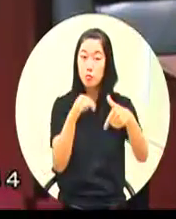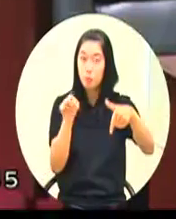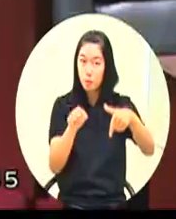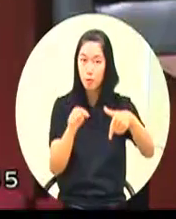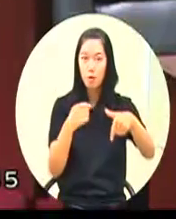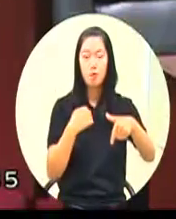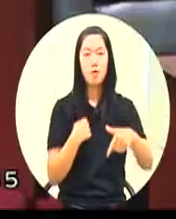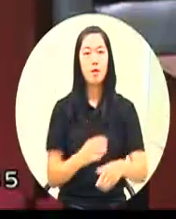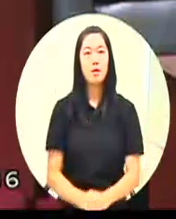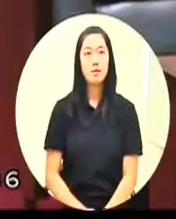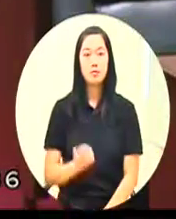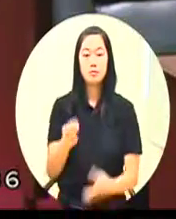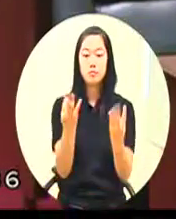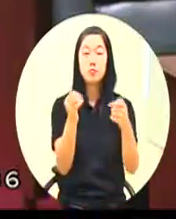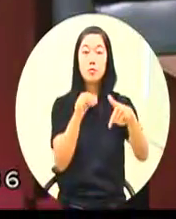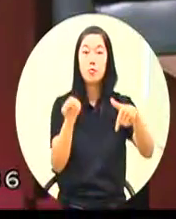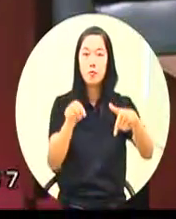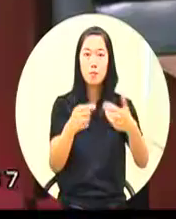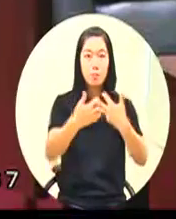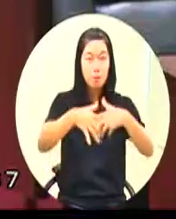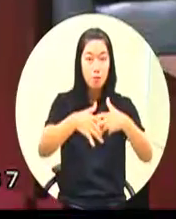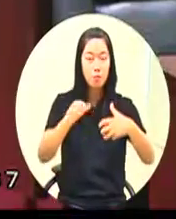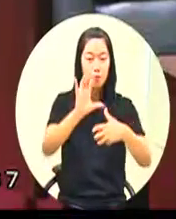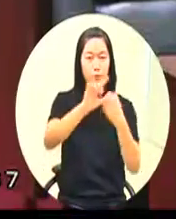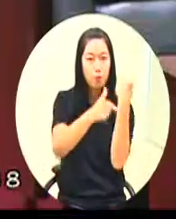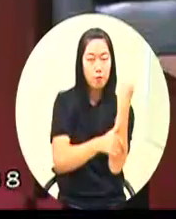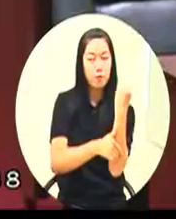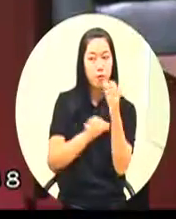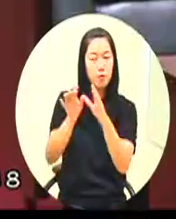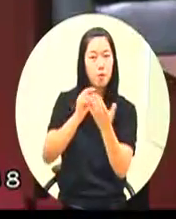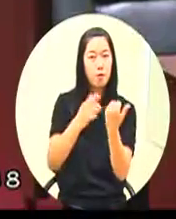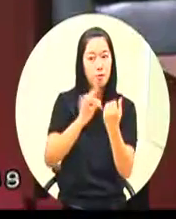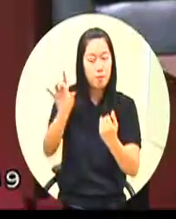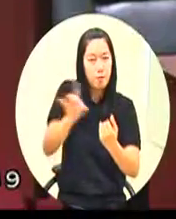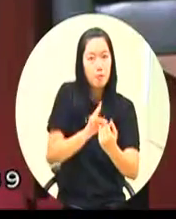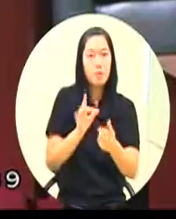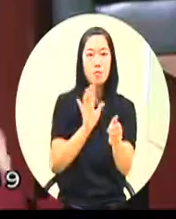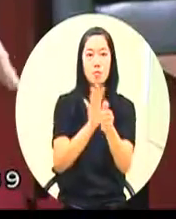过数位化的一个方式让校园安全？